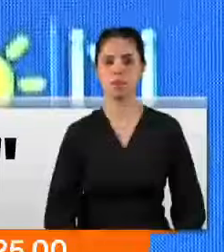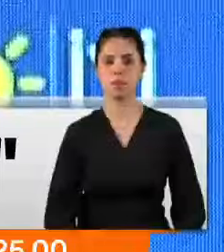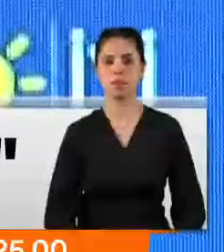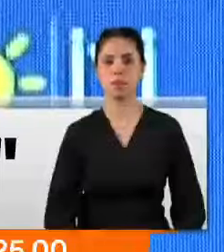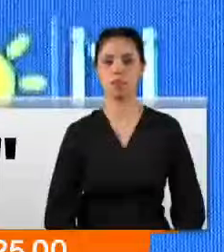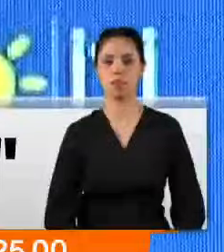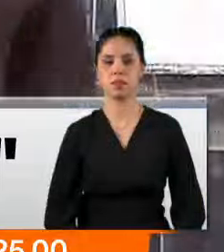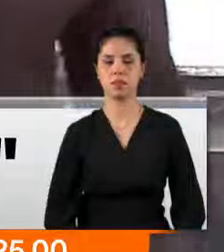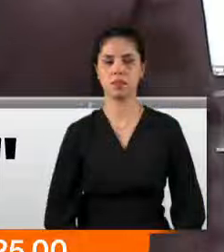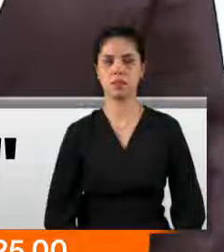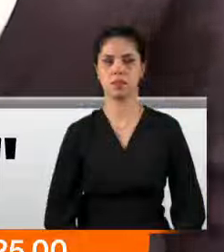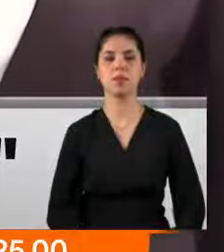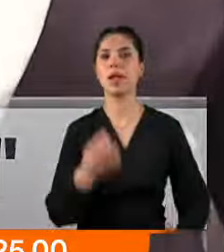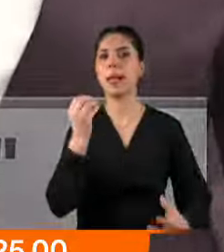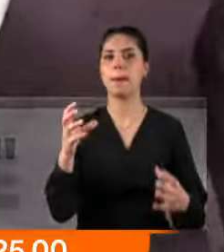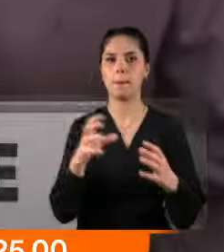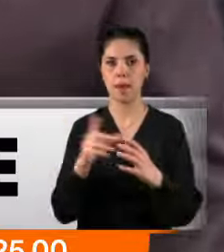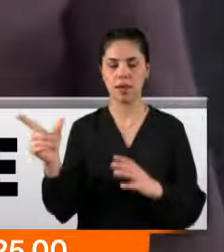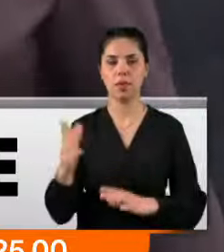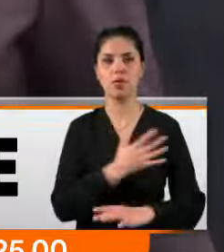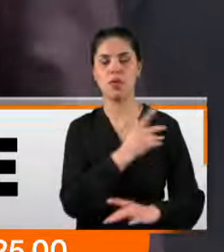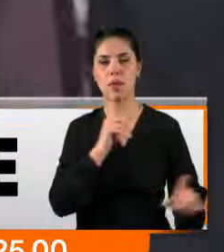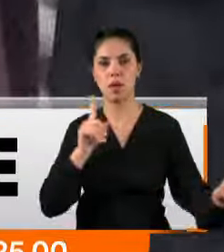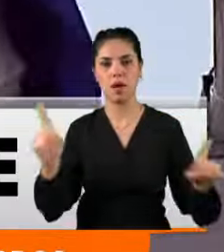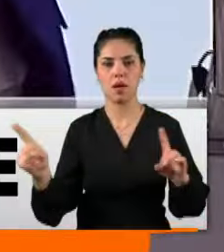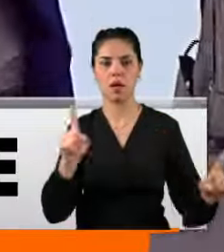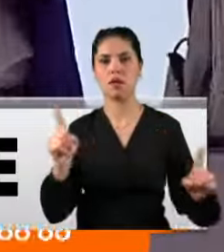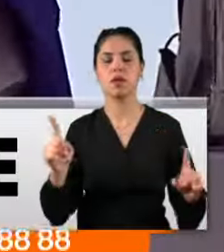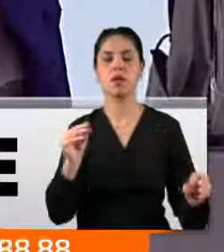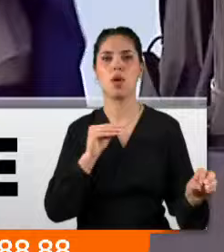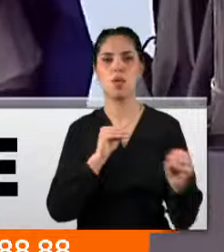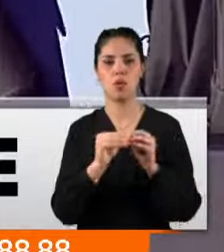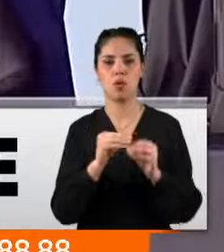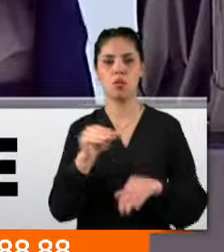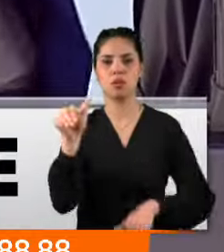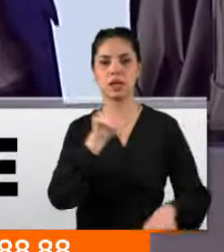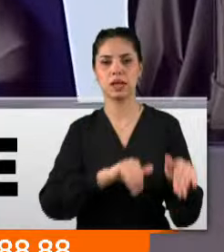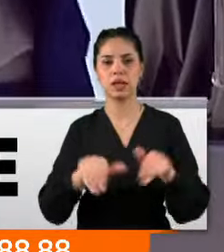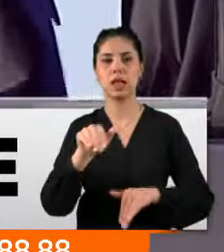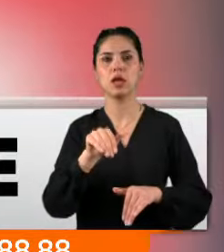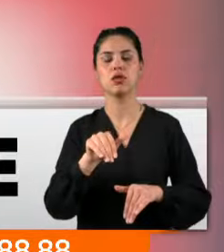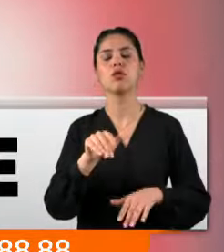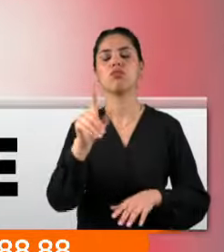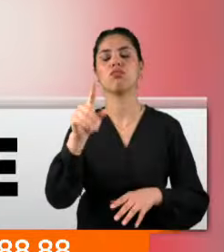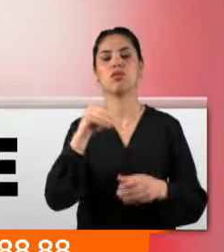bir hakarettir. İyi Parti ile CHP arasında derinleşen kriz seçim kampanyasına da yansıdı. İyi Parti